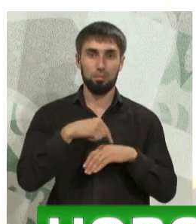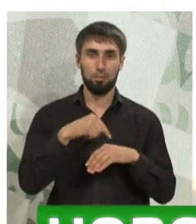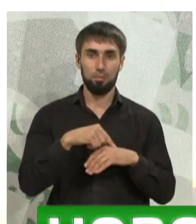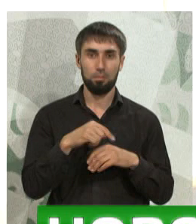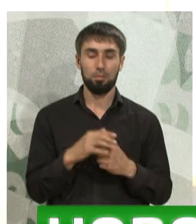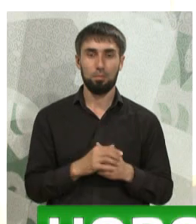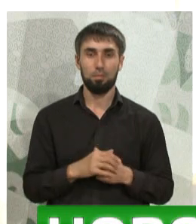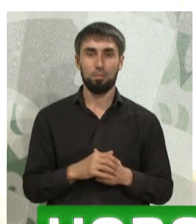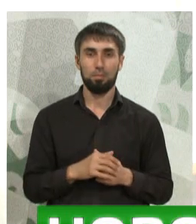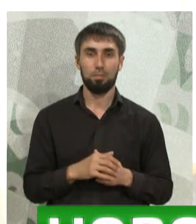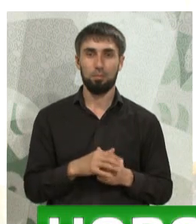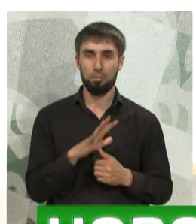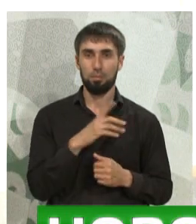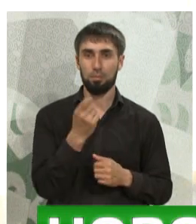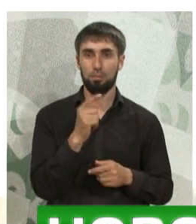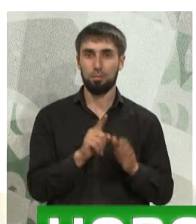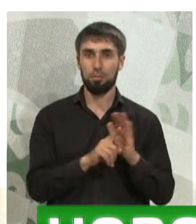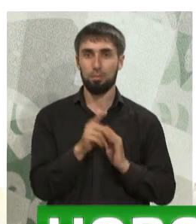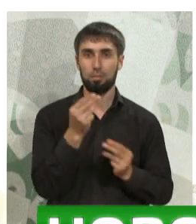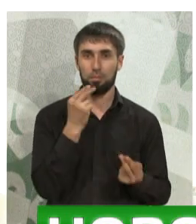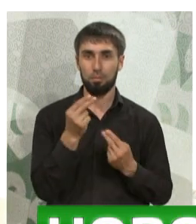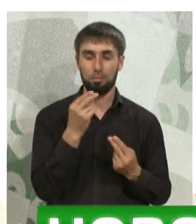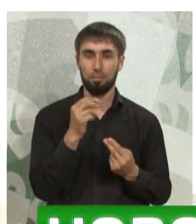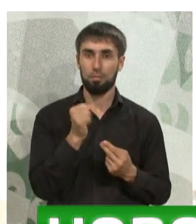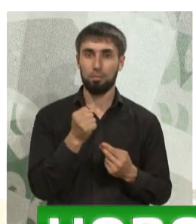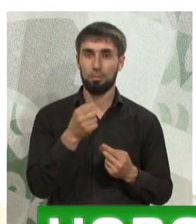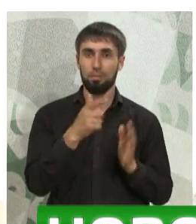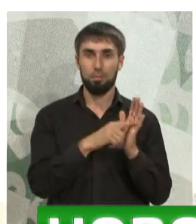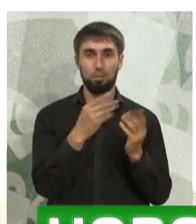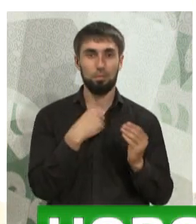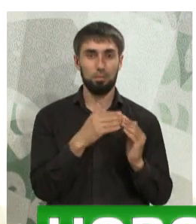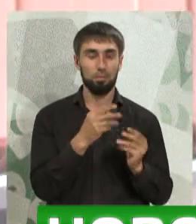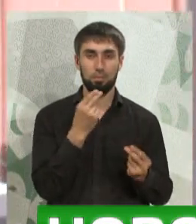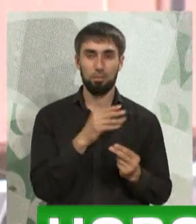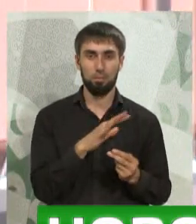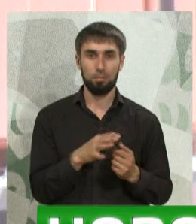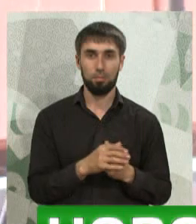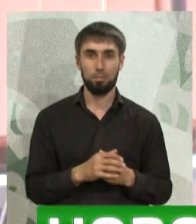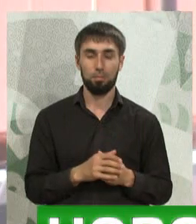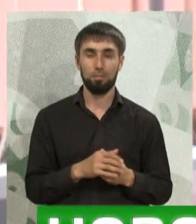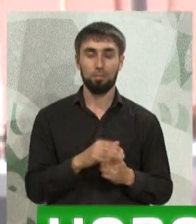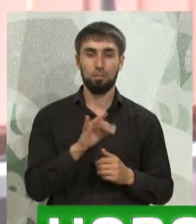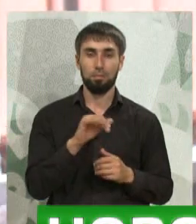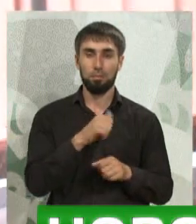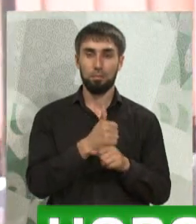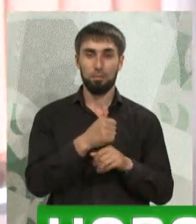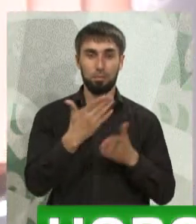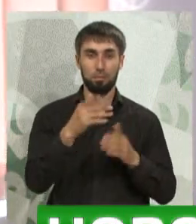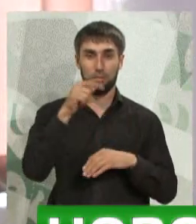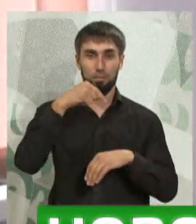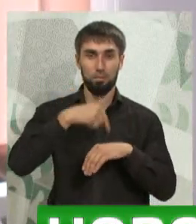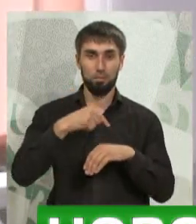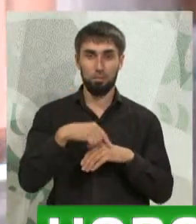стал хоть чуть-чуть есть, кушать, а до этого я вообще почти что не ел. Главное, если чувствуешь недомогание, тут же